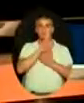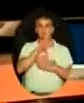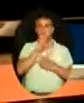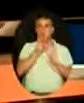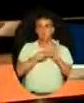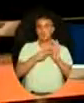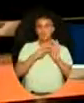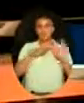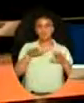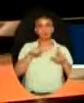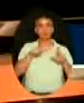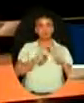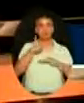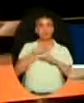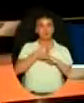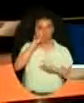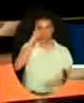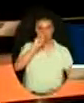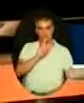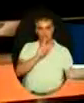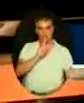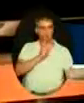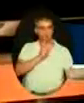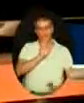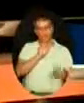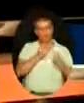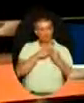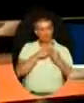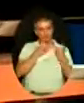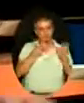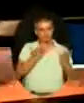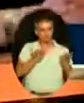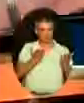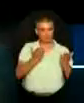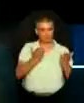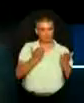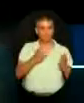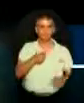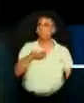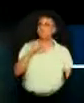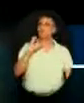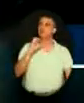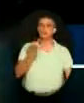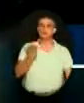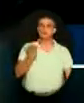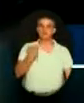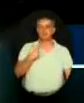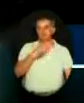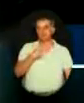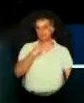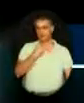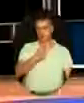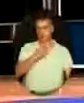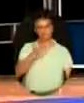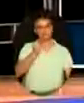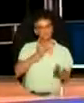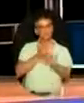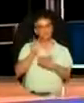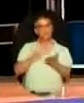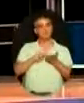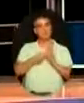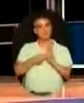שתי ממשלות בראשות הליכוד. אז של מי הם באמת השותפים הטבעיים? איתן כבל. אני רוצה באמת לקחת את זה ממקום